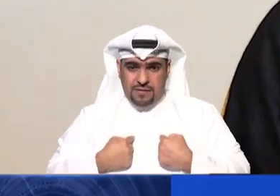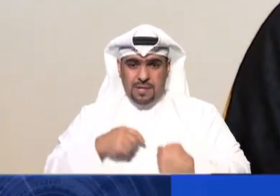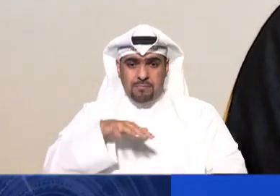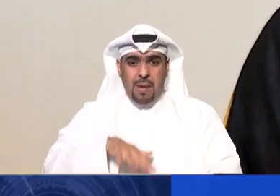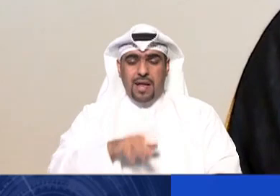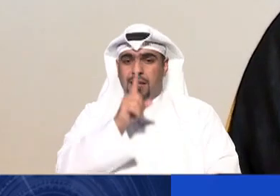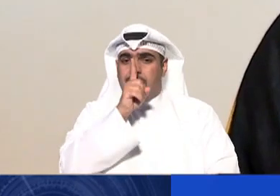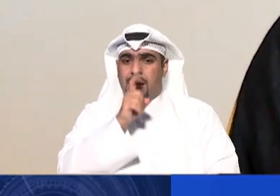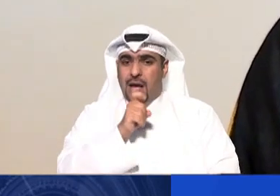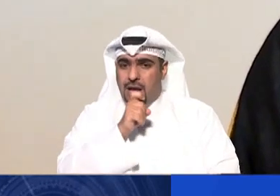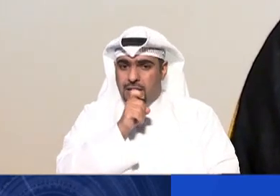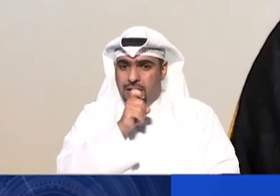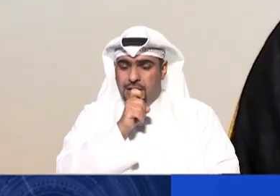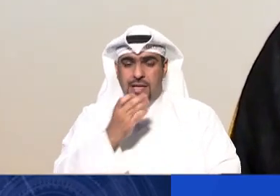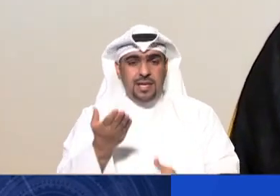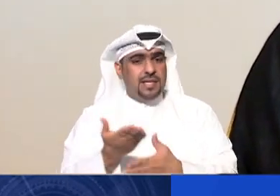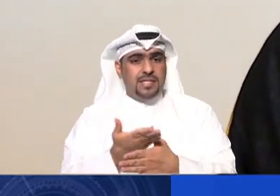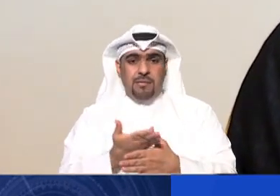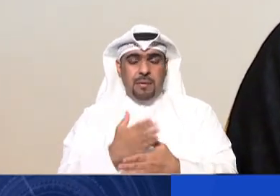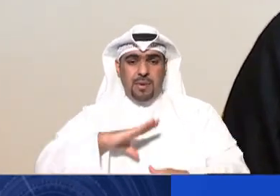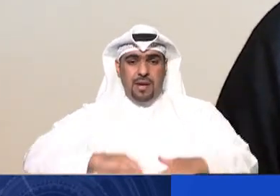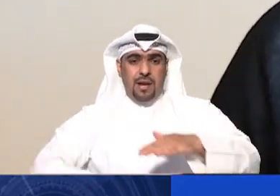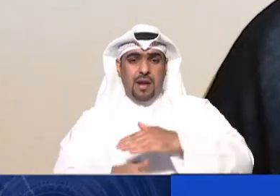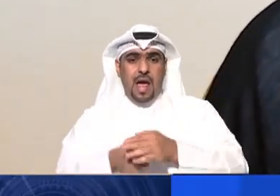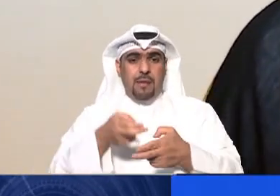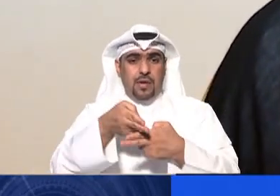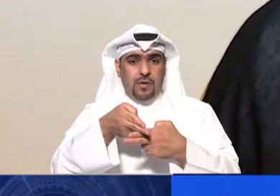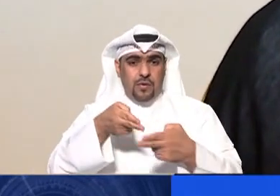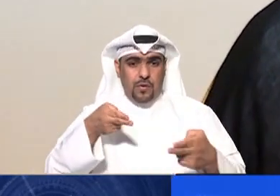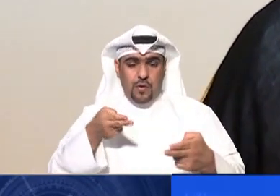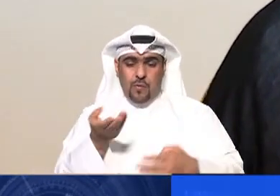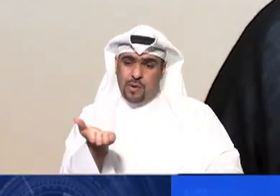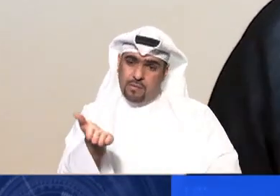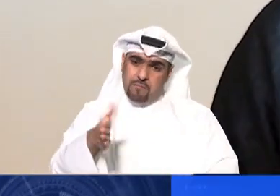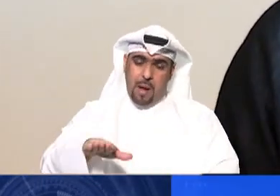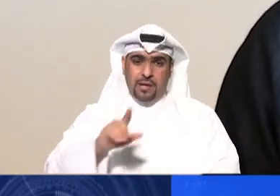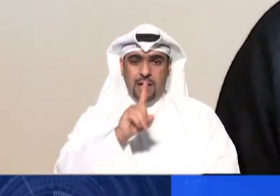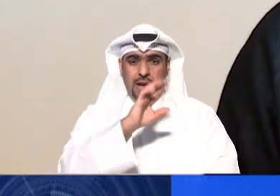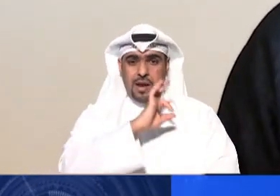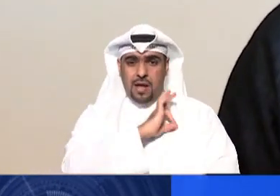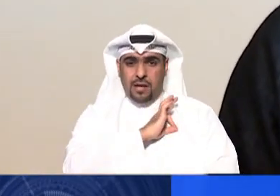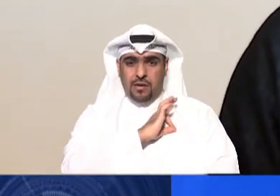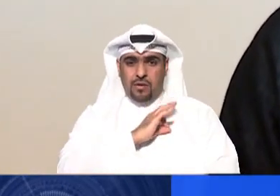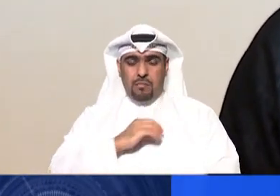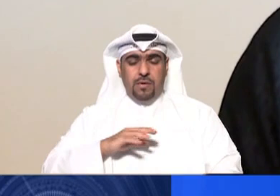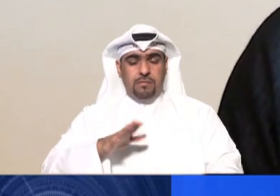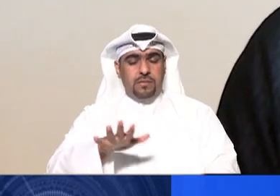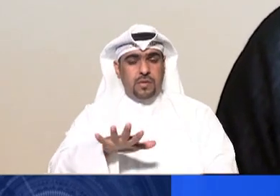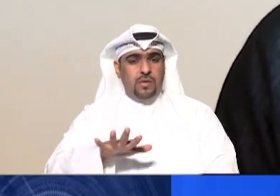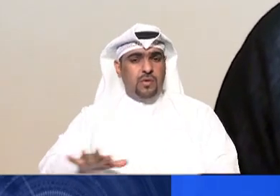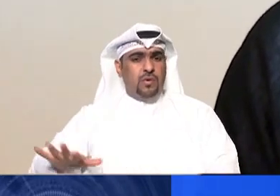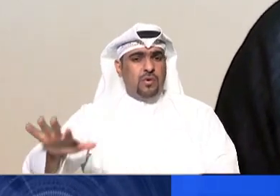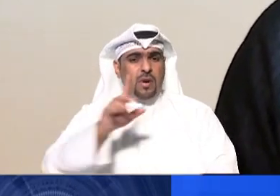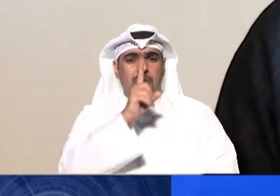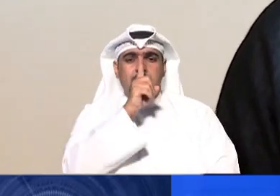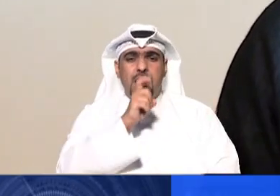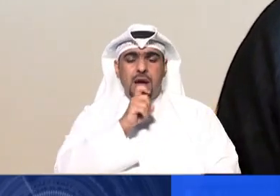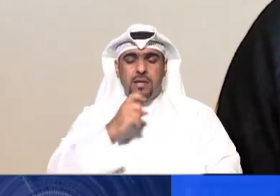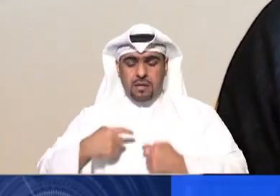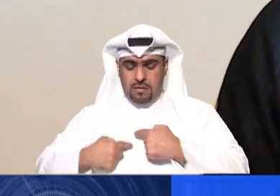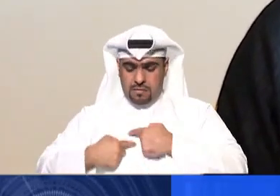صاحب السمو الشيخ صباح الأحمد الجابر الصباح عزيز على قلوبنا وعلى الشعب القطري أميرا وحكومة